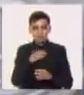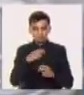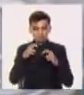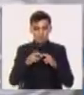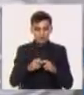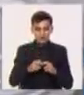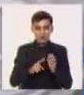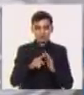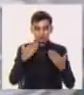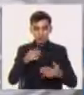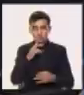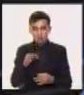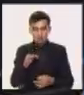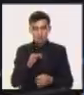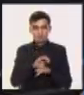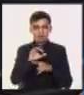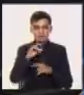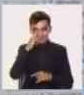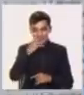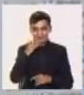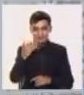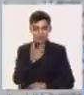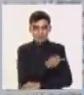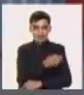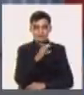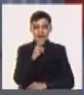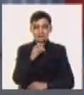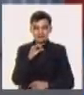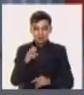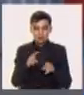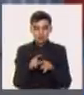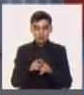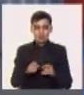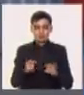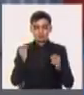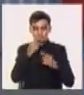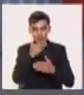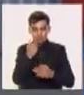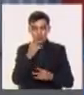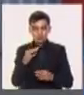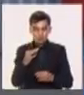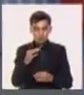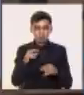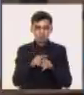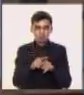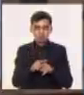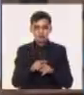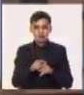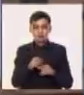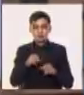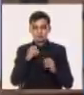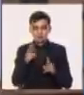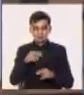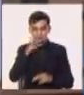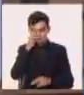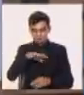испытаний. Соответственно, поставщик вакцин для Казахстана тоже не определен. В МИД готовы вести переговоры о поставке сразу с несколькими странами.